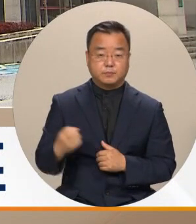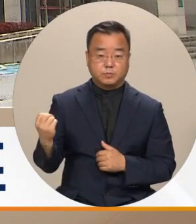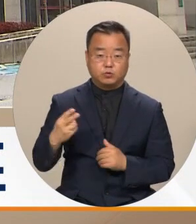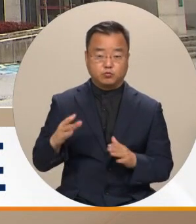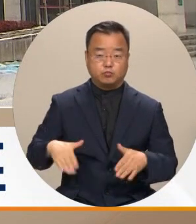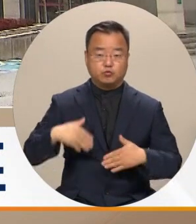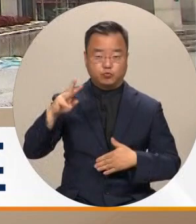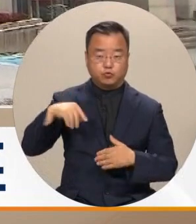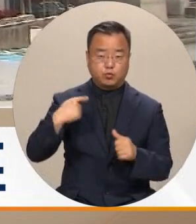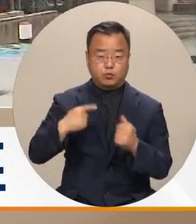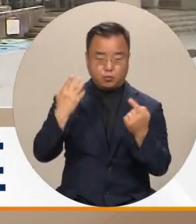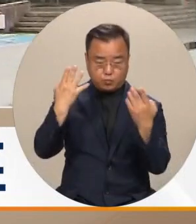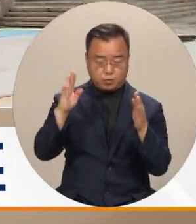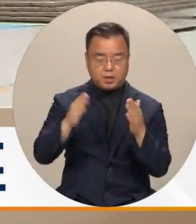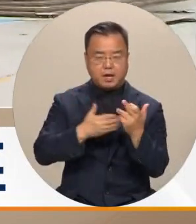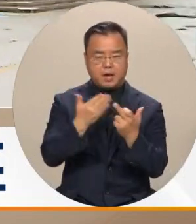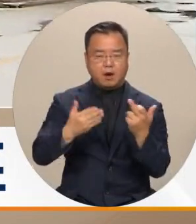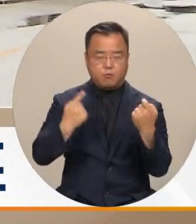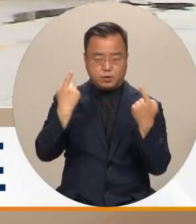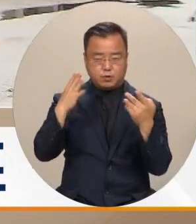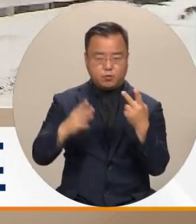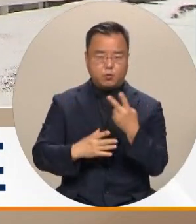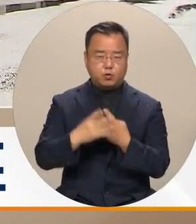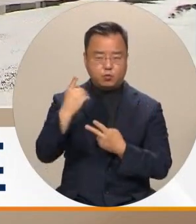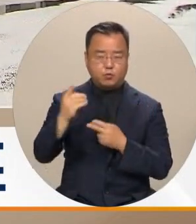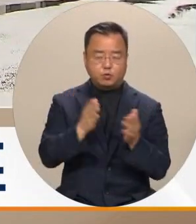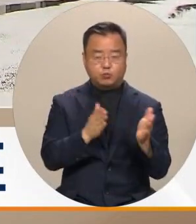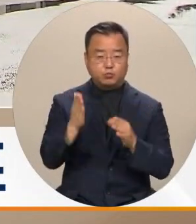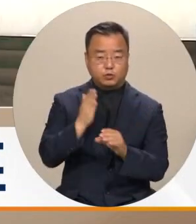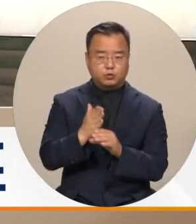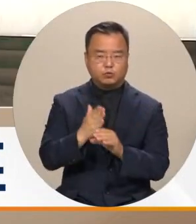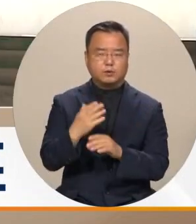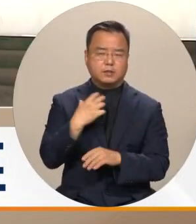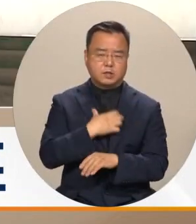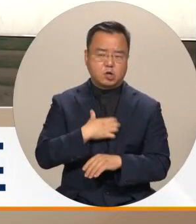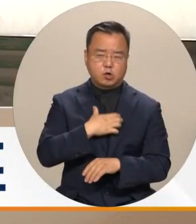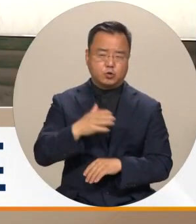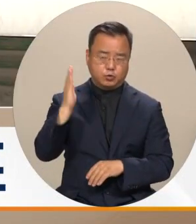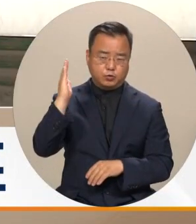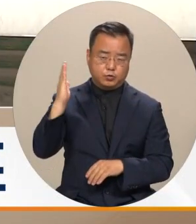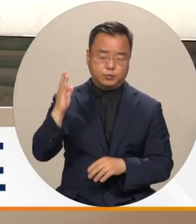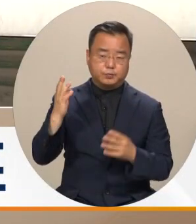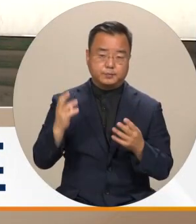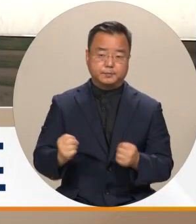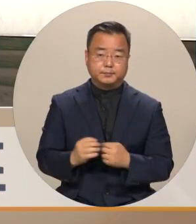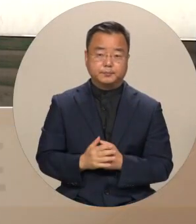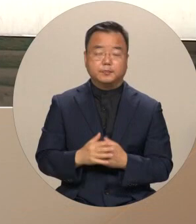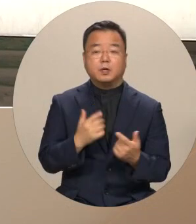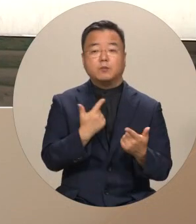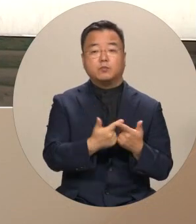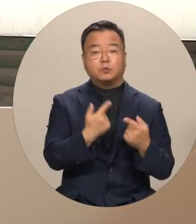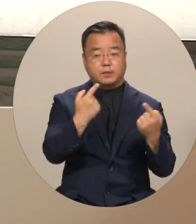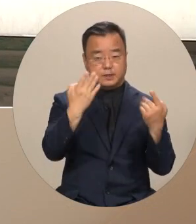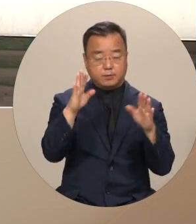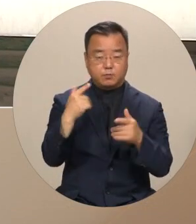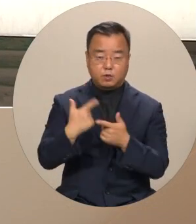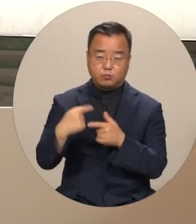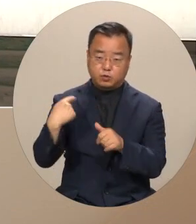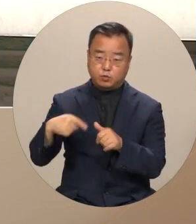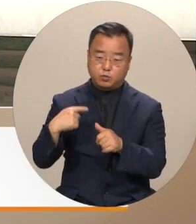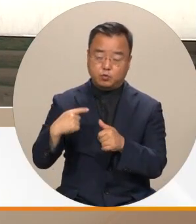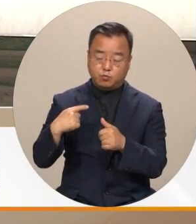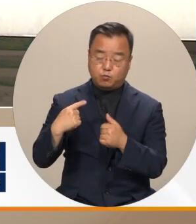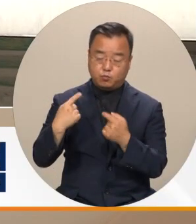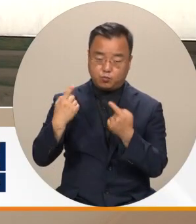교대도 강원대와 통합을 추진하고 있는데 내부에서부터 우려의 목소리가 나오고 있는 상황이기도 합니다 부산대와 부산 교대는